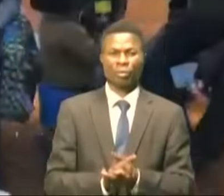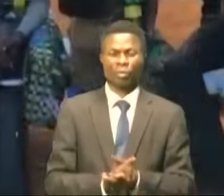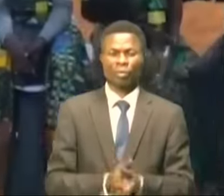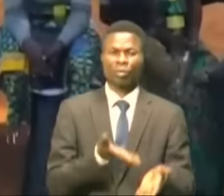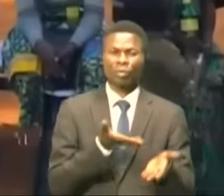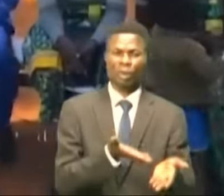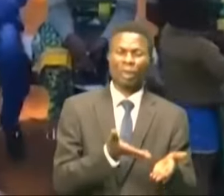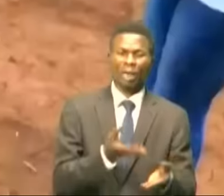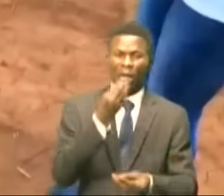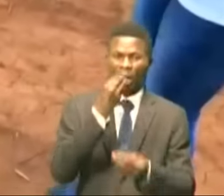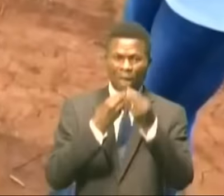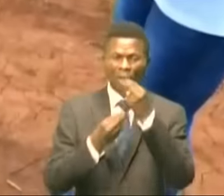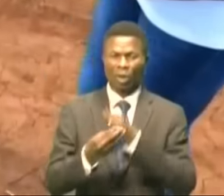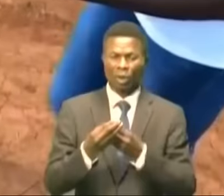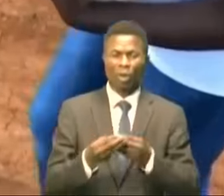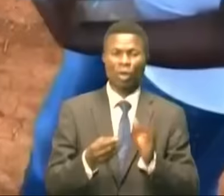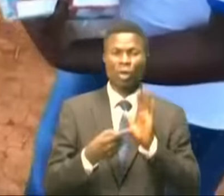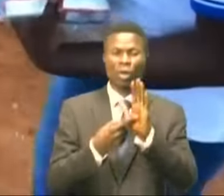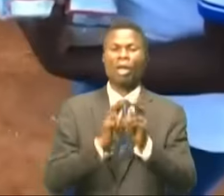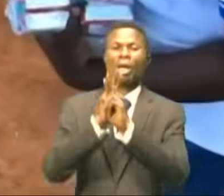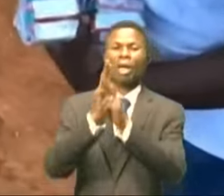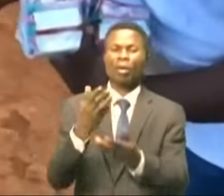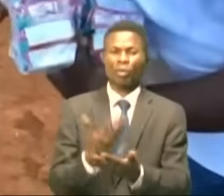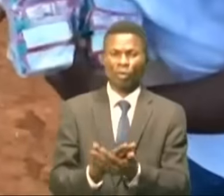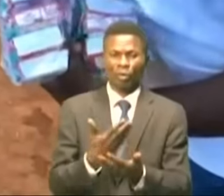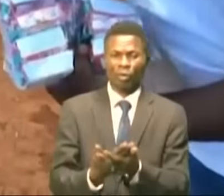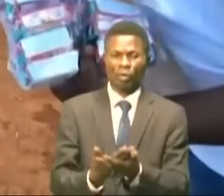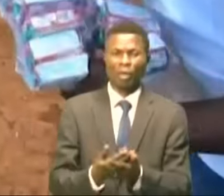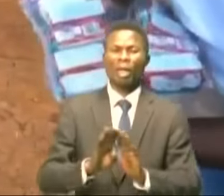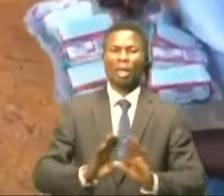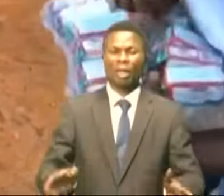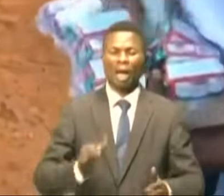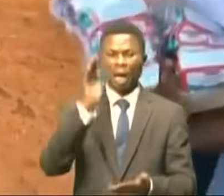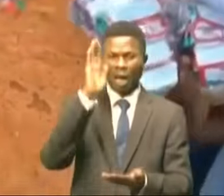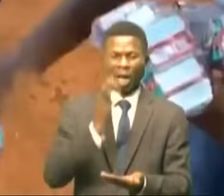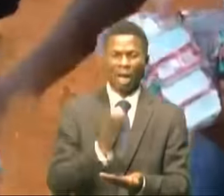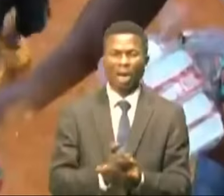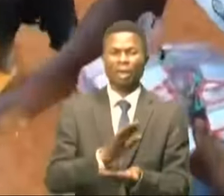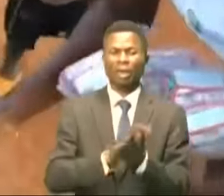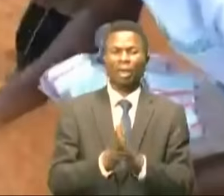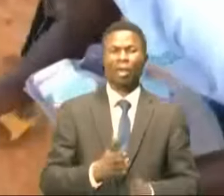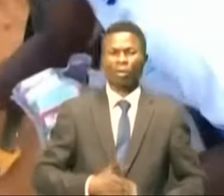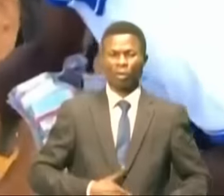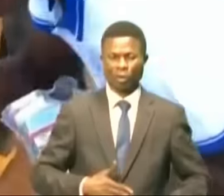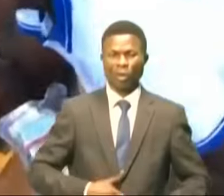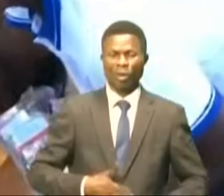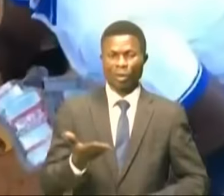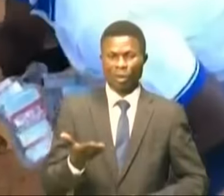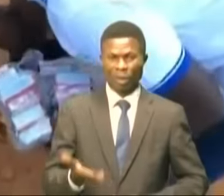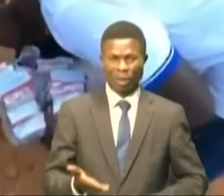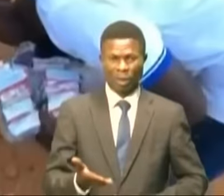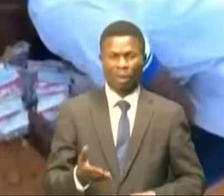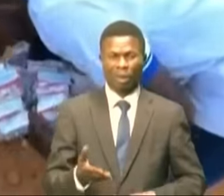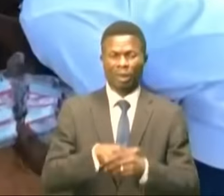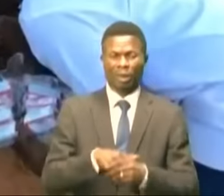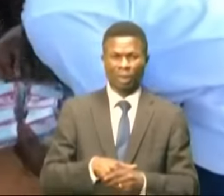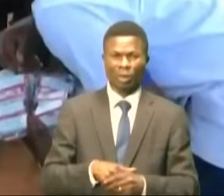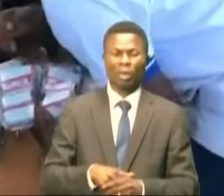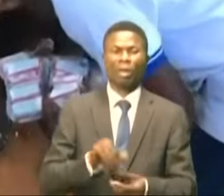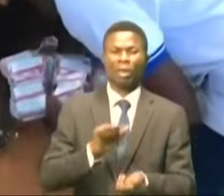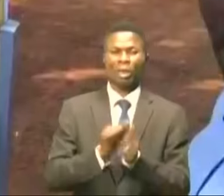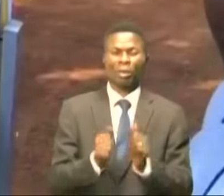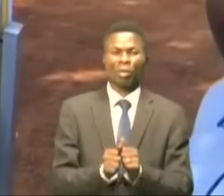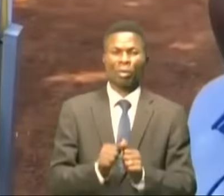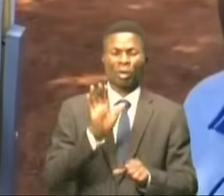L'assistance alimentaire apparaît comme une réponse d'urgence susceptible d'atténuer la situation d'insécurité alimentaire dans laquelle croupissent les